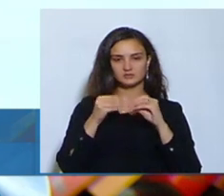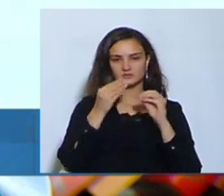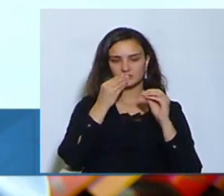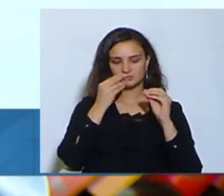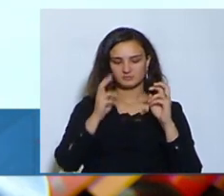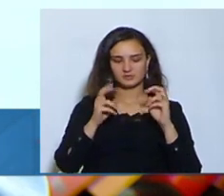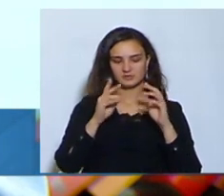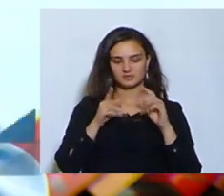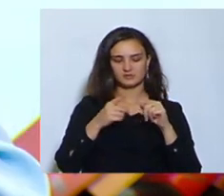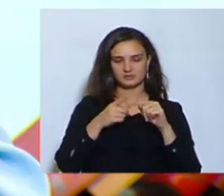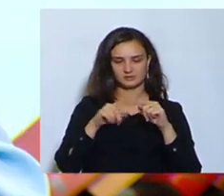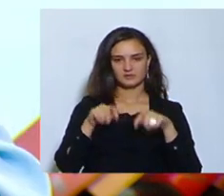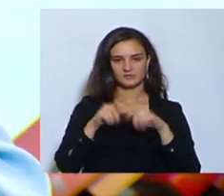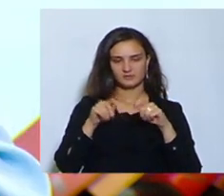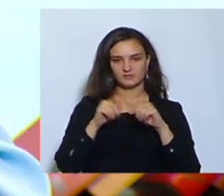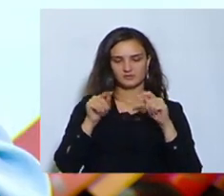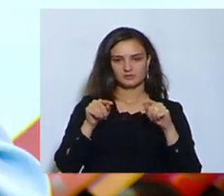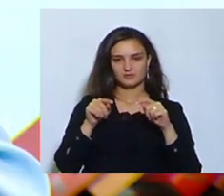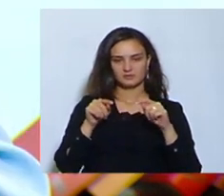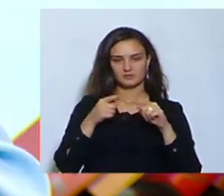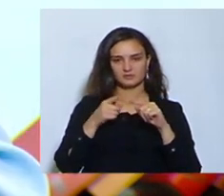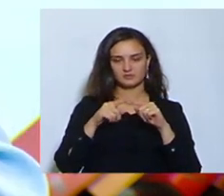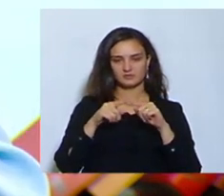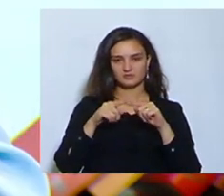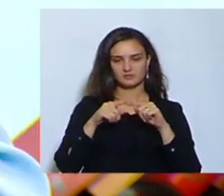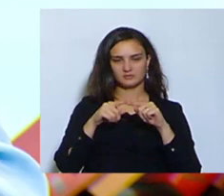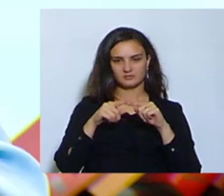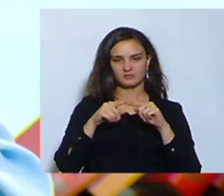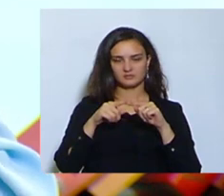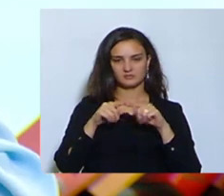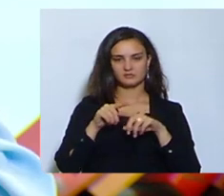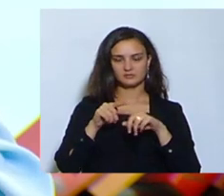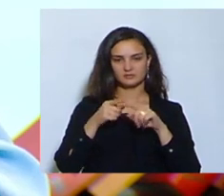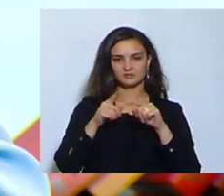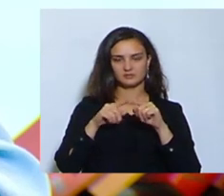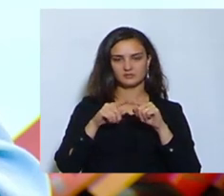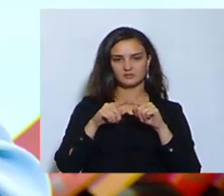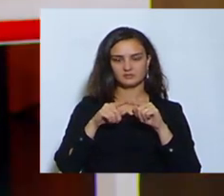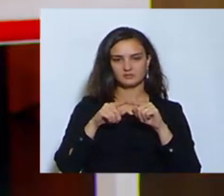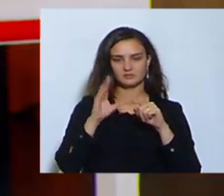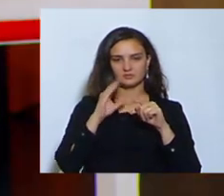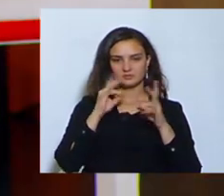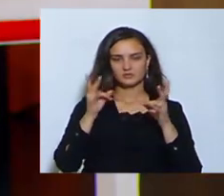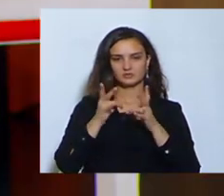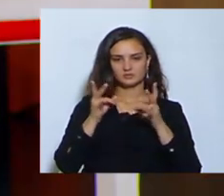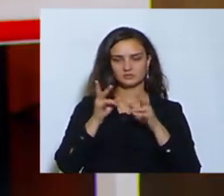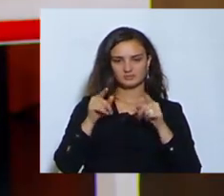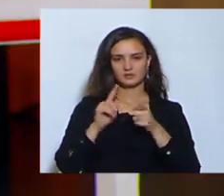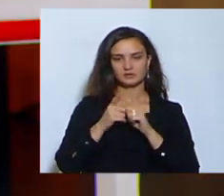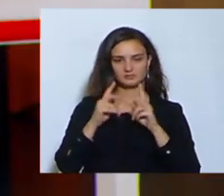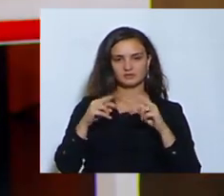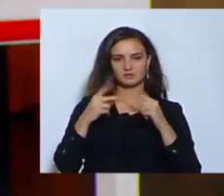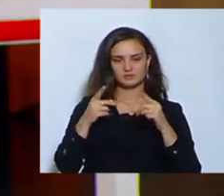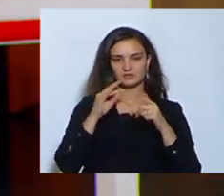კვებითი აშლილობა ბეიჯინგით ინგს ეძახიან. ხარბი კვება დავაქვი მაგას მე როდესაც ჭირდებოდა თარგმნა.